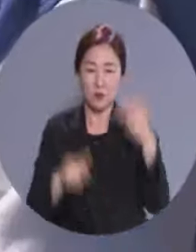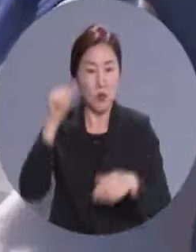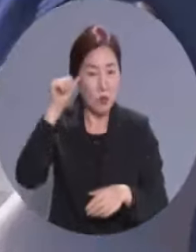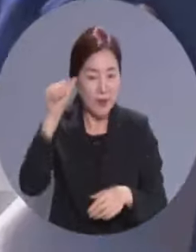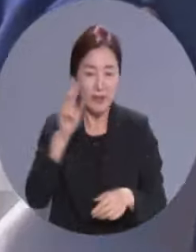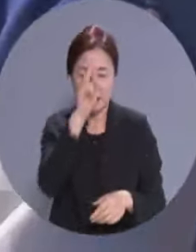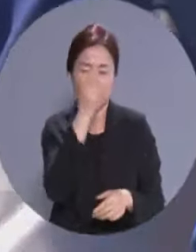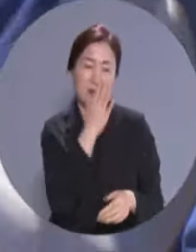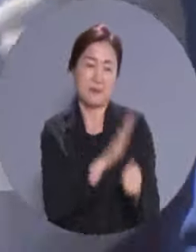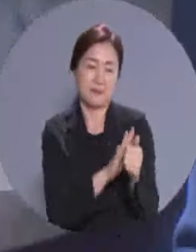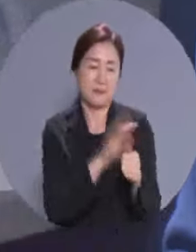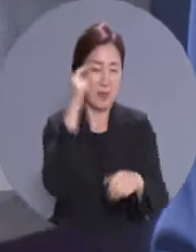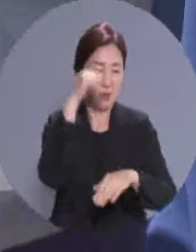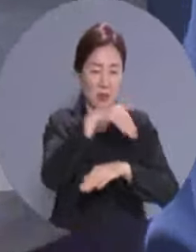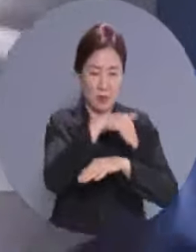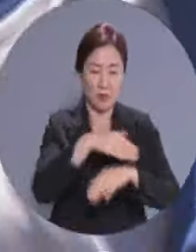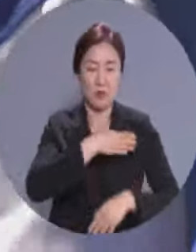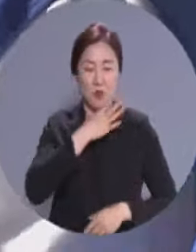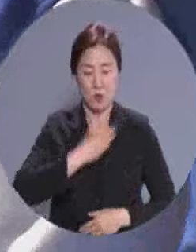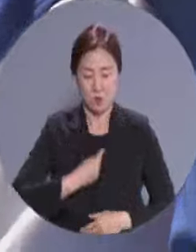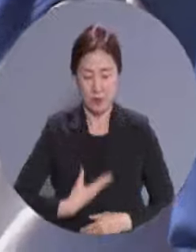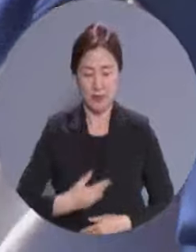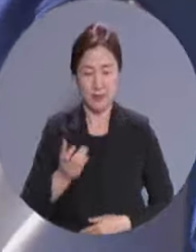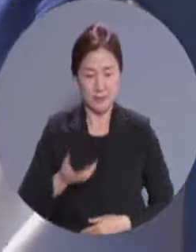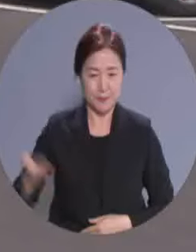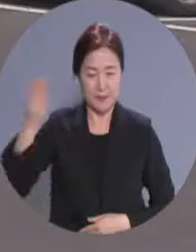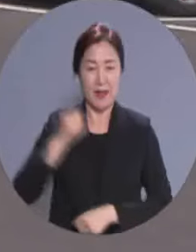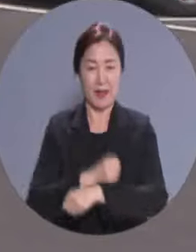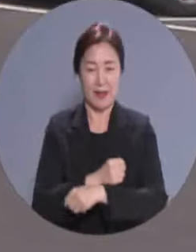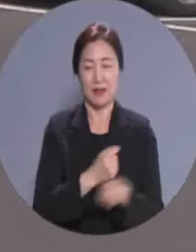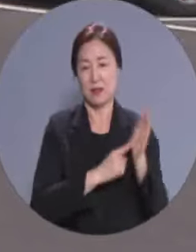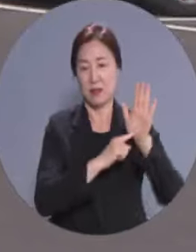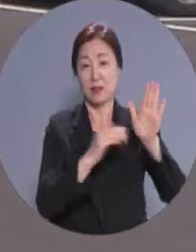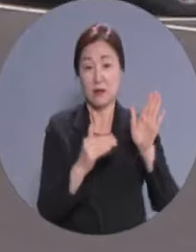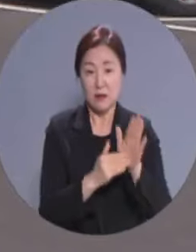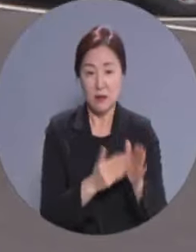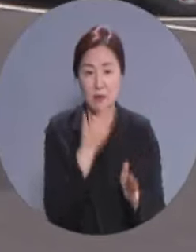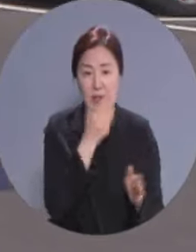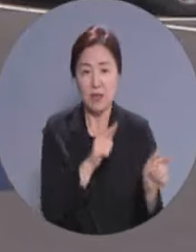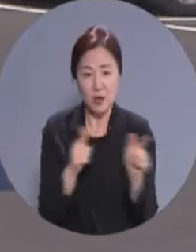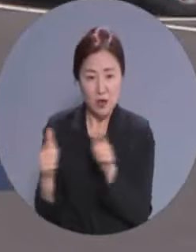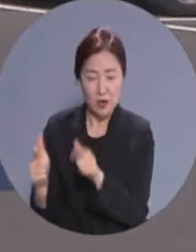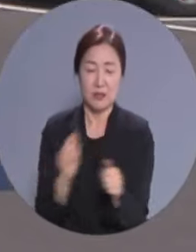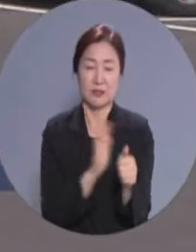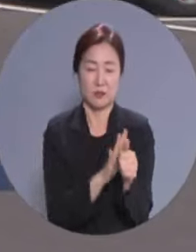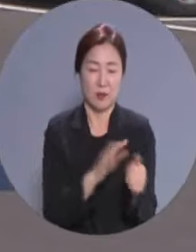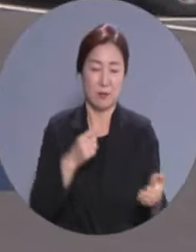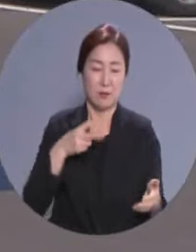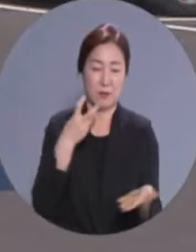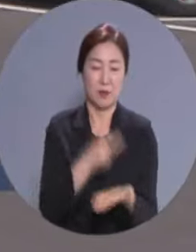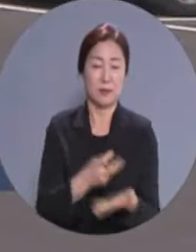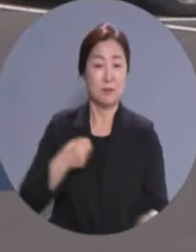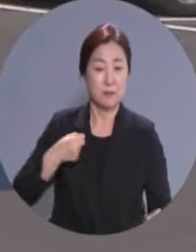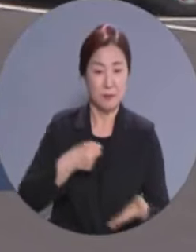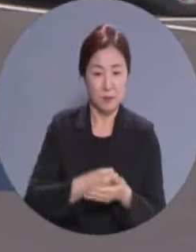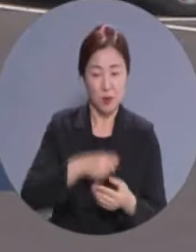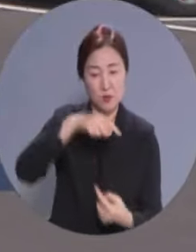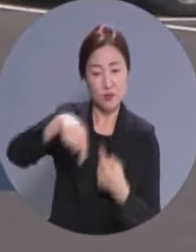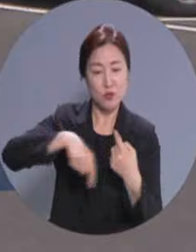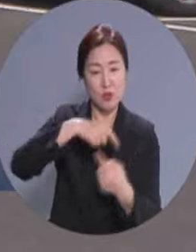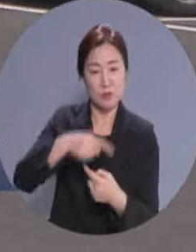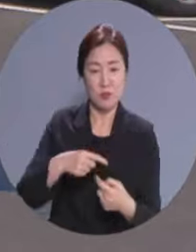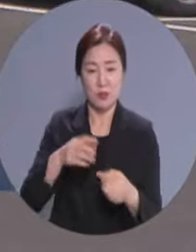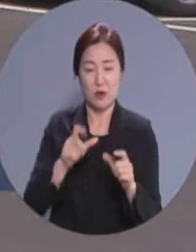제공하는 등 노인 복지를 강화하겠다고 밝혔습니다. 부식비와 인건비 지원을 법제화하고 더 나가서 운영비도 좀